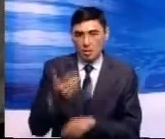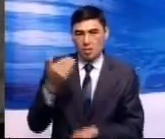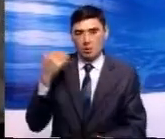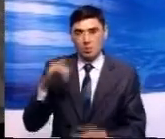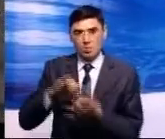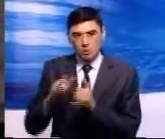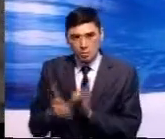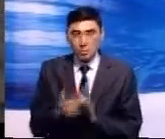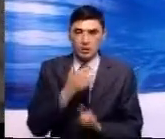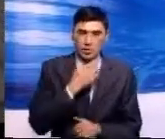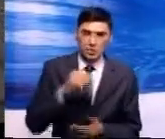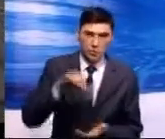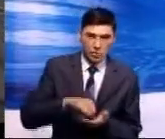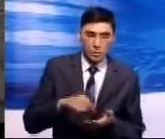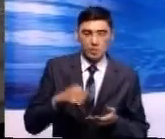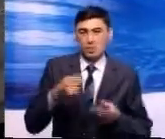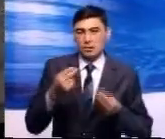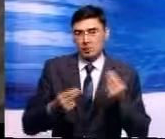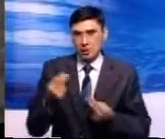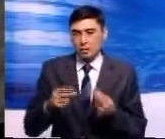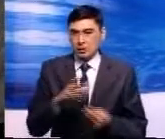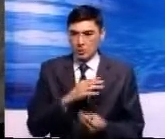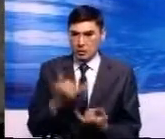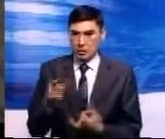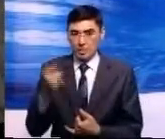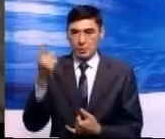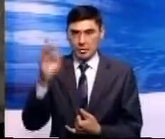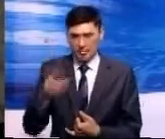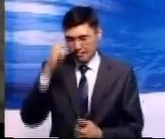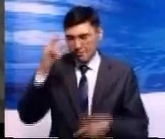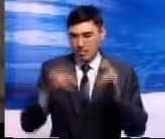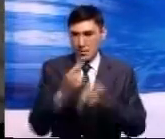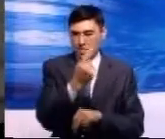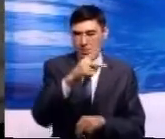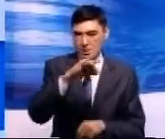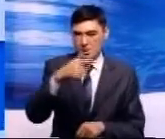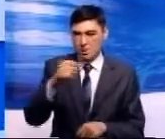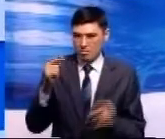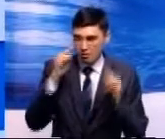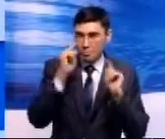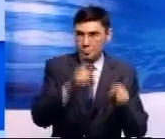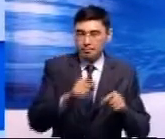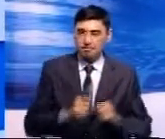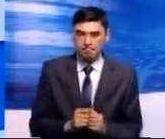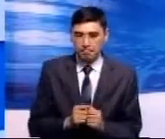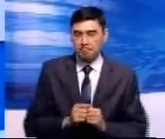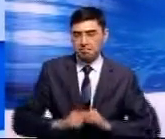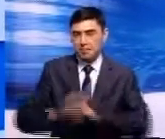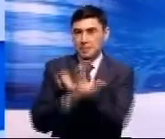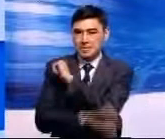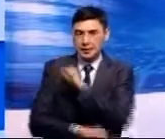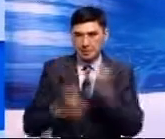и в Семее. Сейчас они занимают первое место. Мы верим, что скоро увидим нашу команду в первой лиге. И в завершение